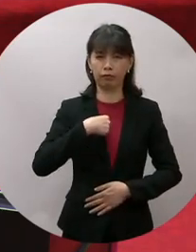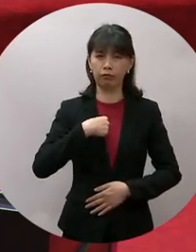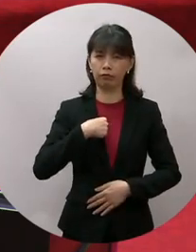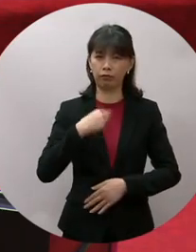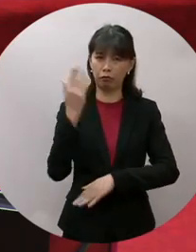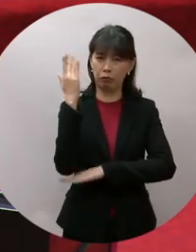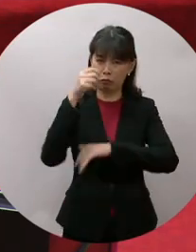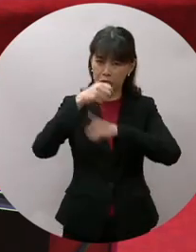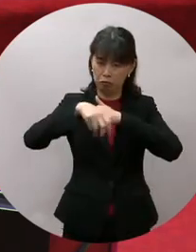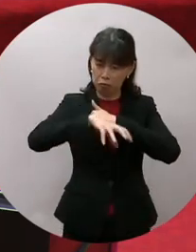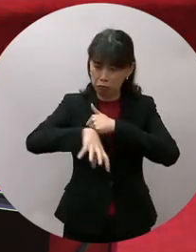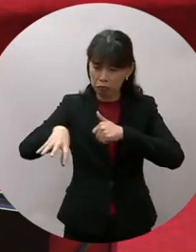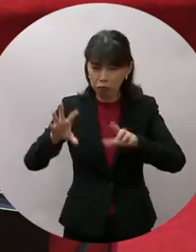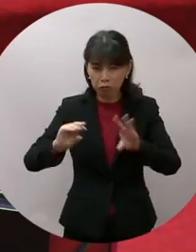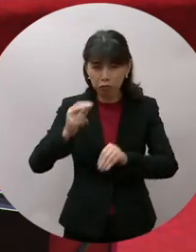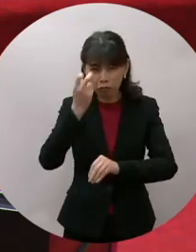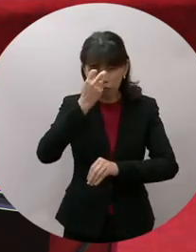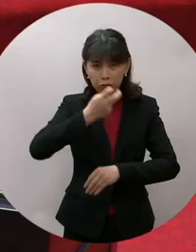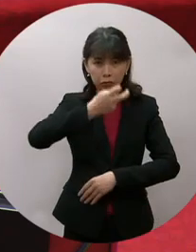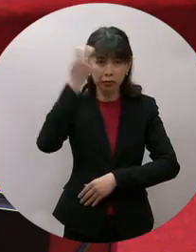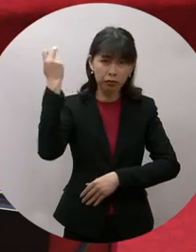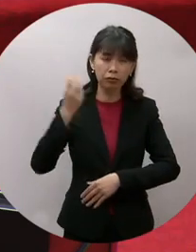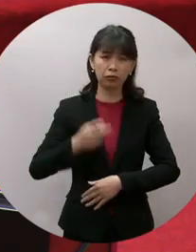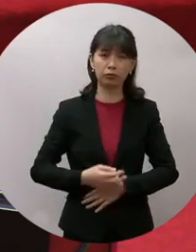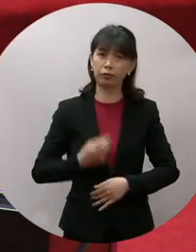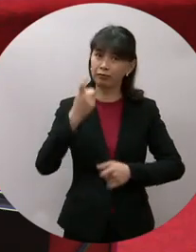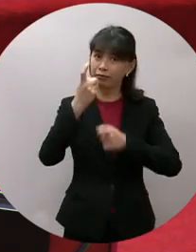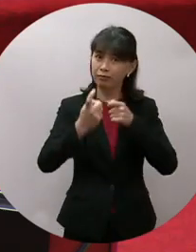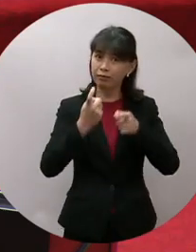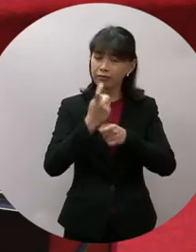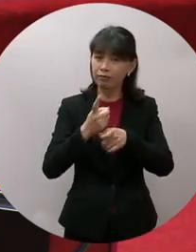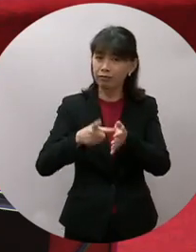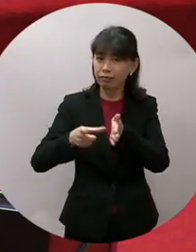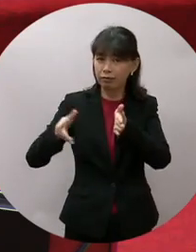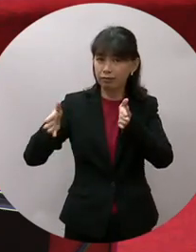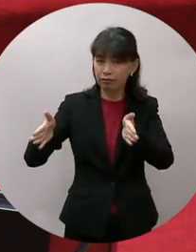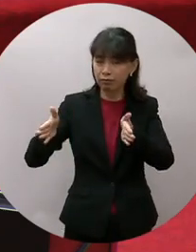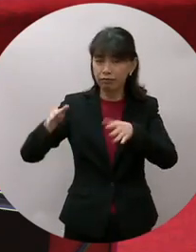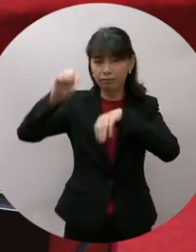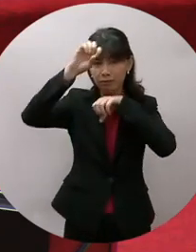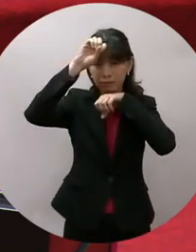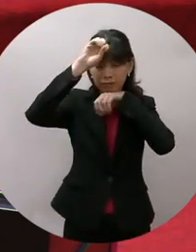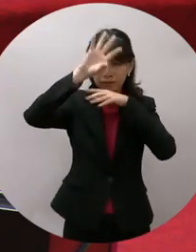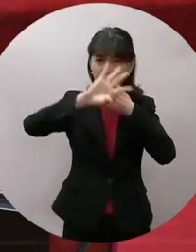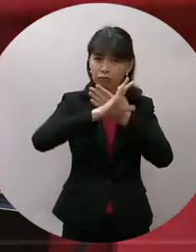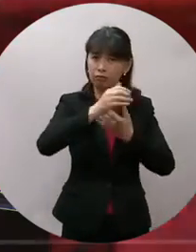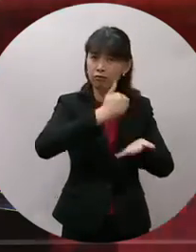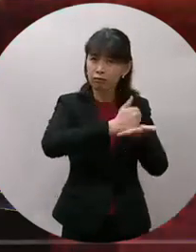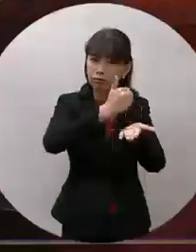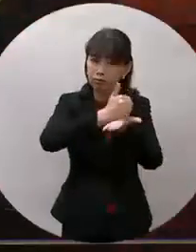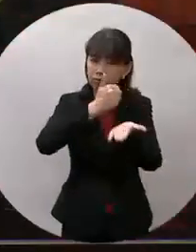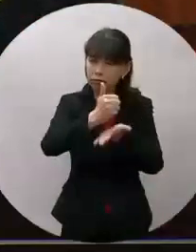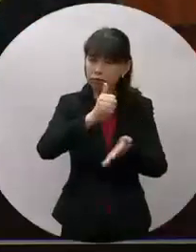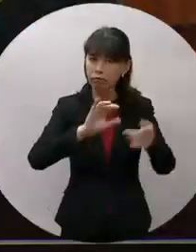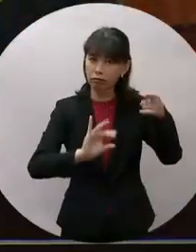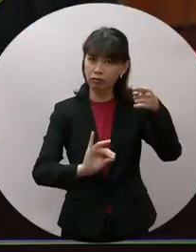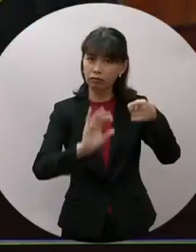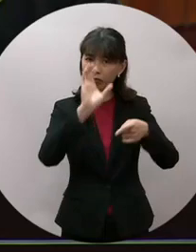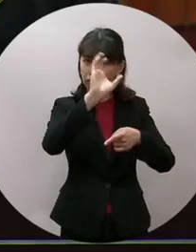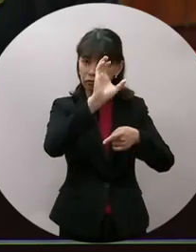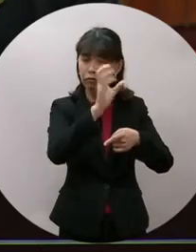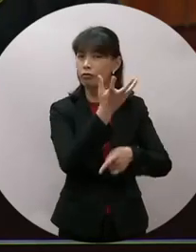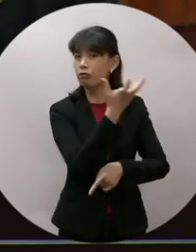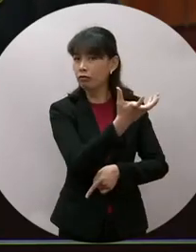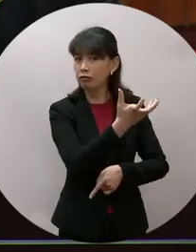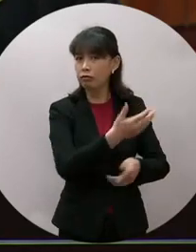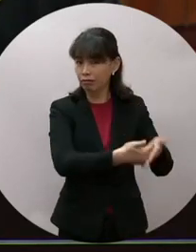资讯来看一下，原来在这10年我们的凤梨外销有90%是输送到